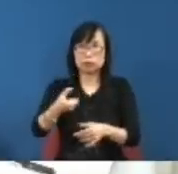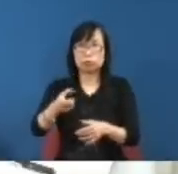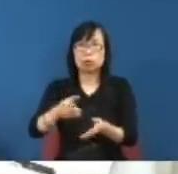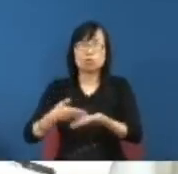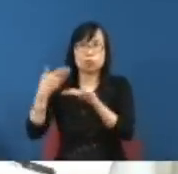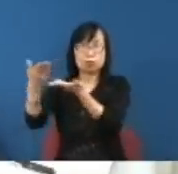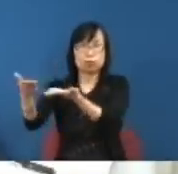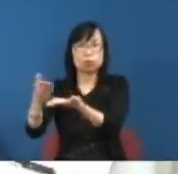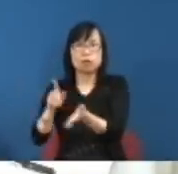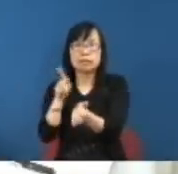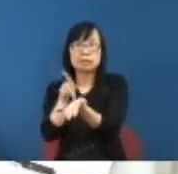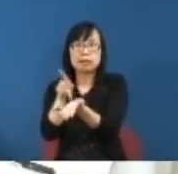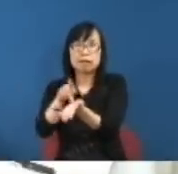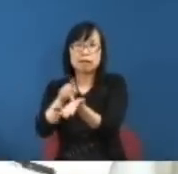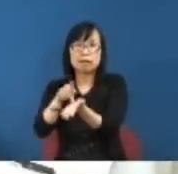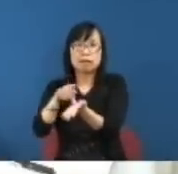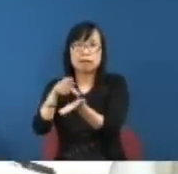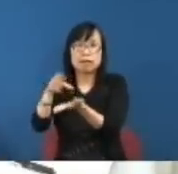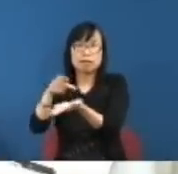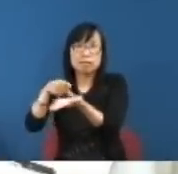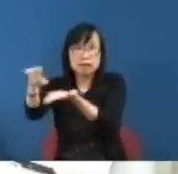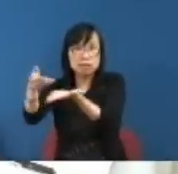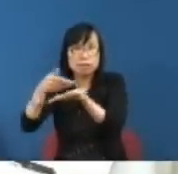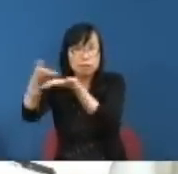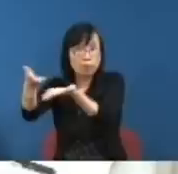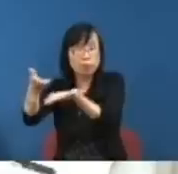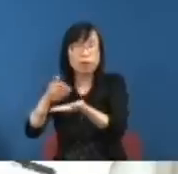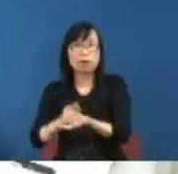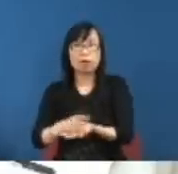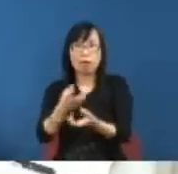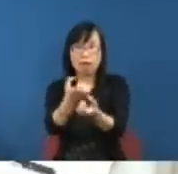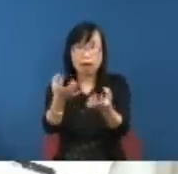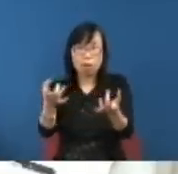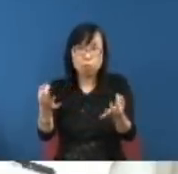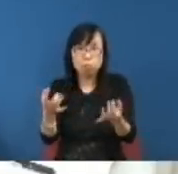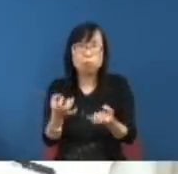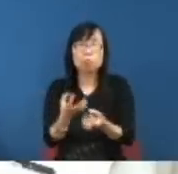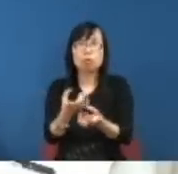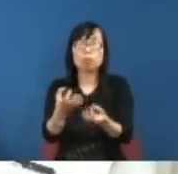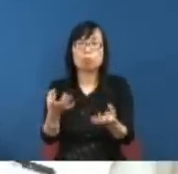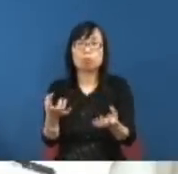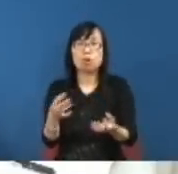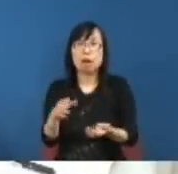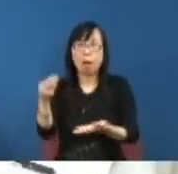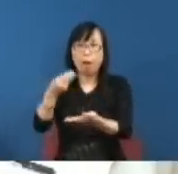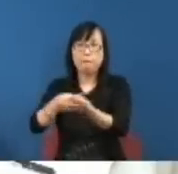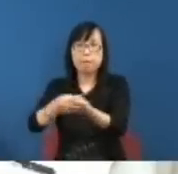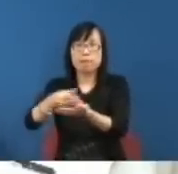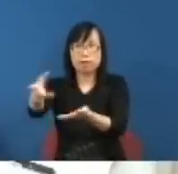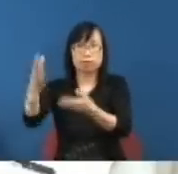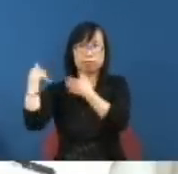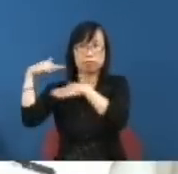出，就是說它借貸出去給那些歐洲物國去買回它的貨